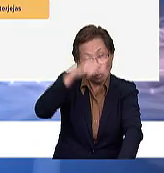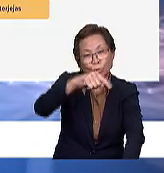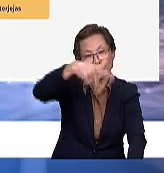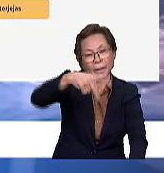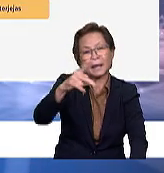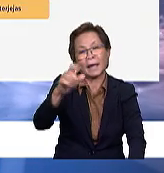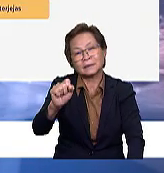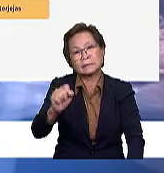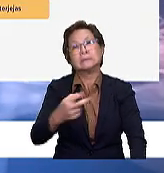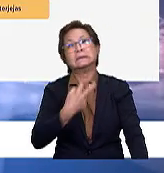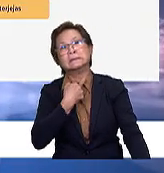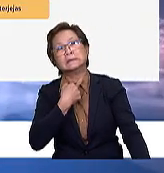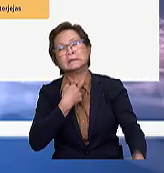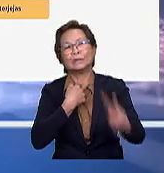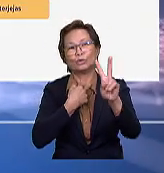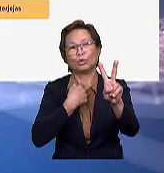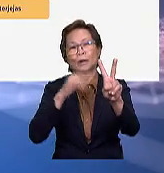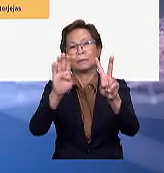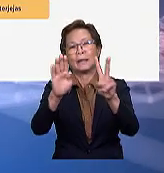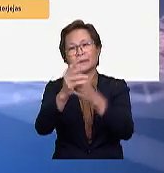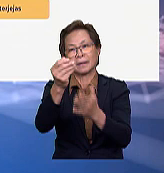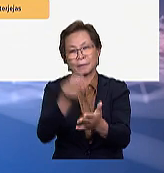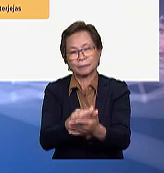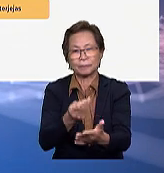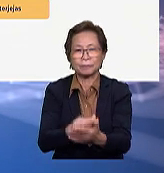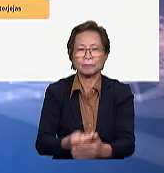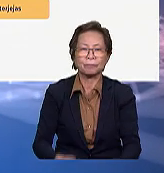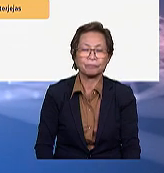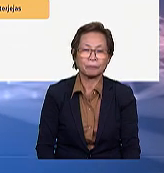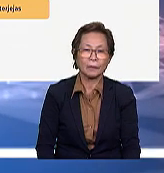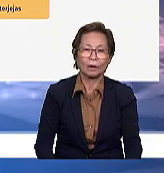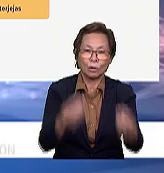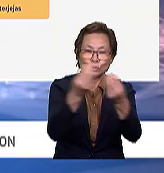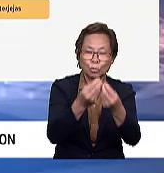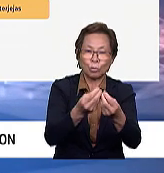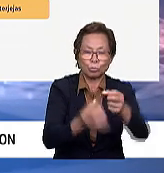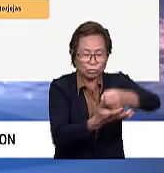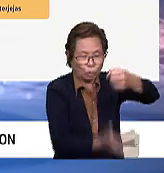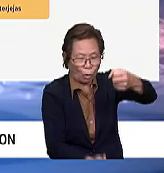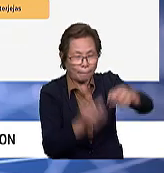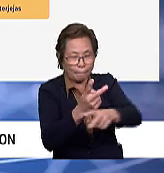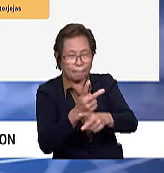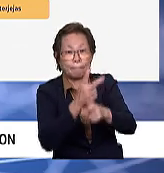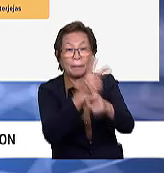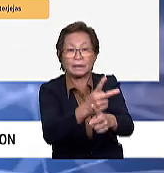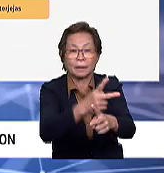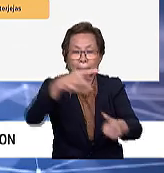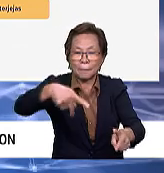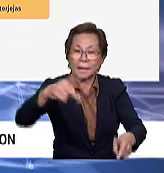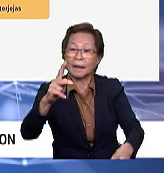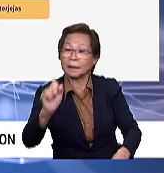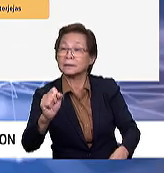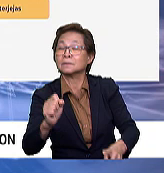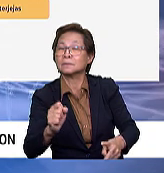terjejas sebanyak dua pilihan bingit Hai dengan itu jumlah dana pinjaman untuk pcs